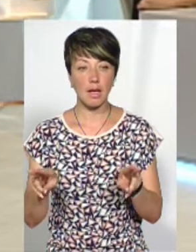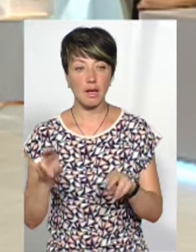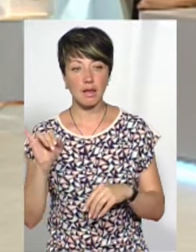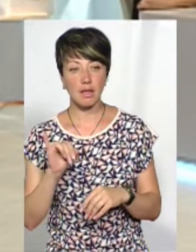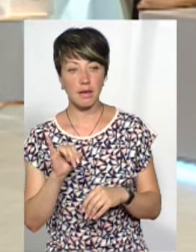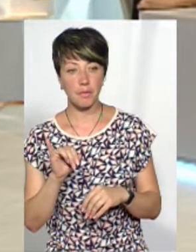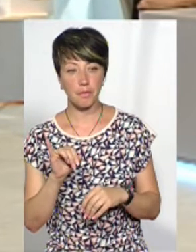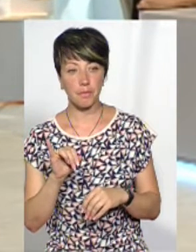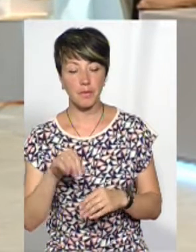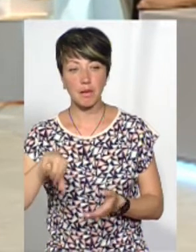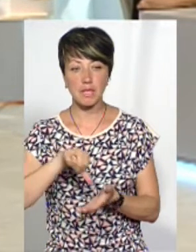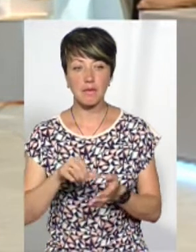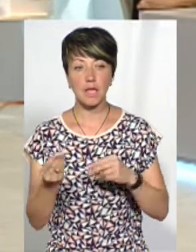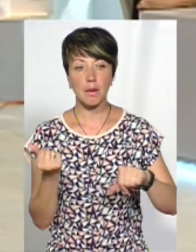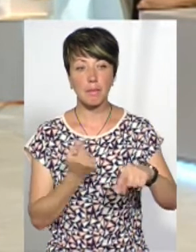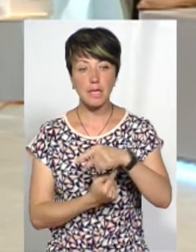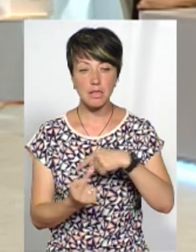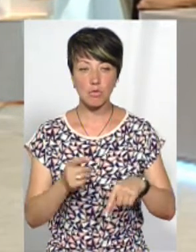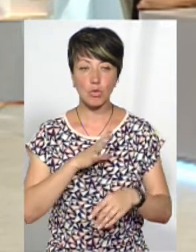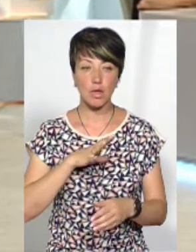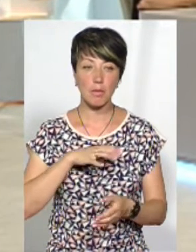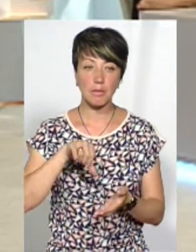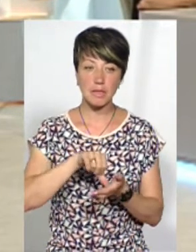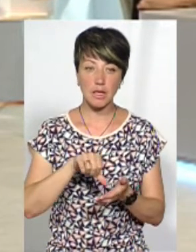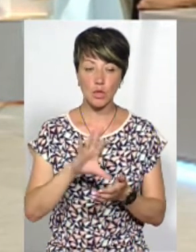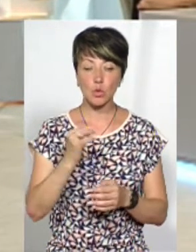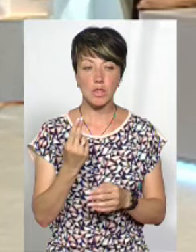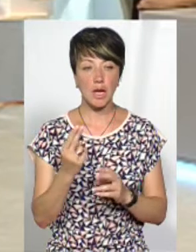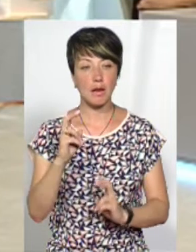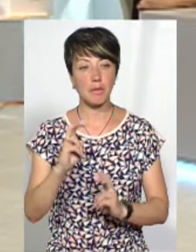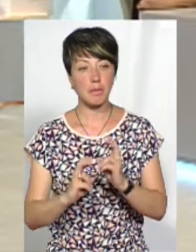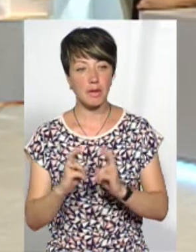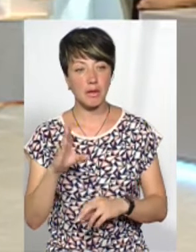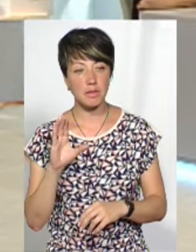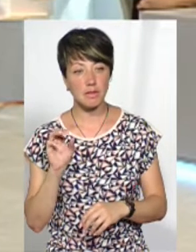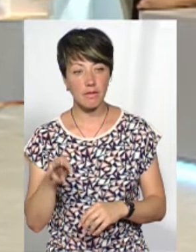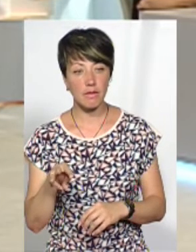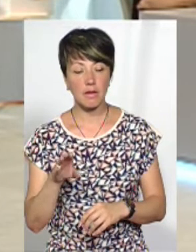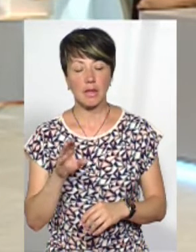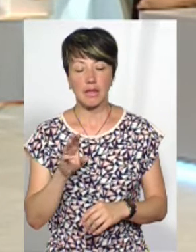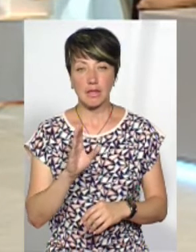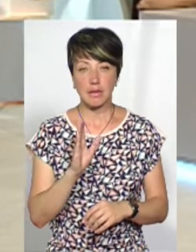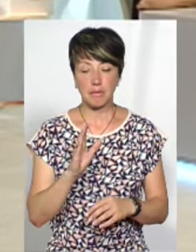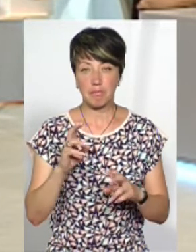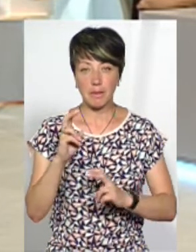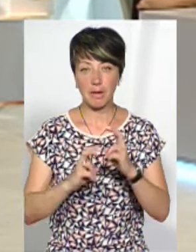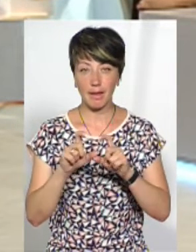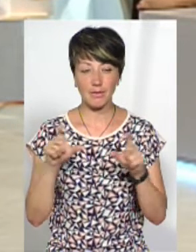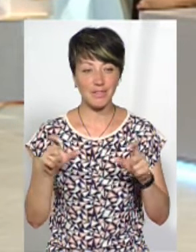і представники бізнесу, були представники діючих соціальних підприємств. Також до нас